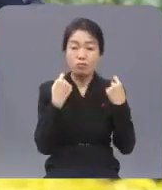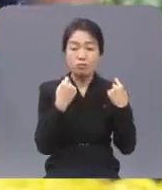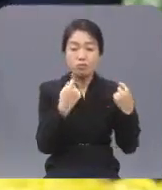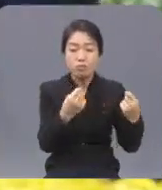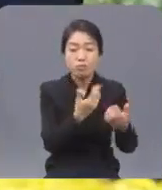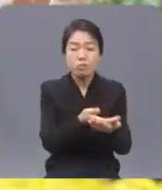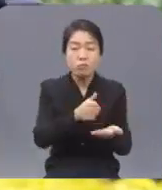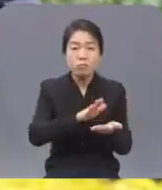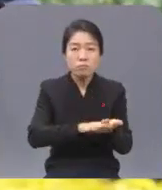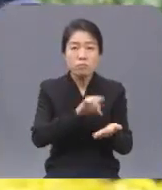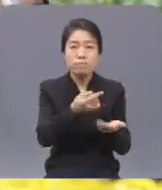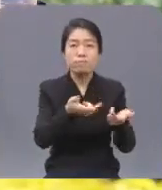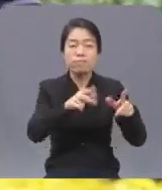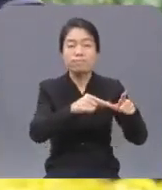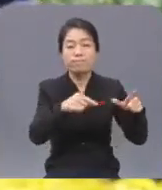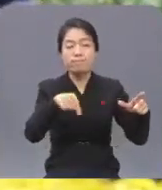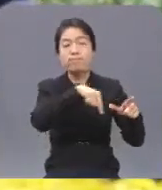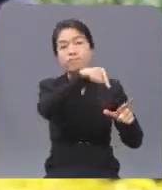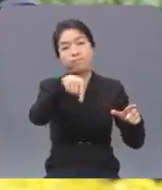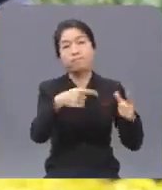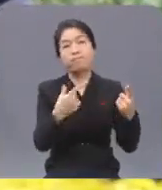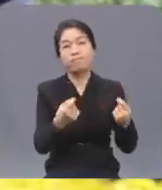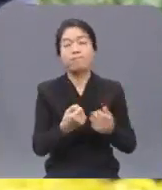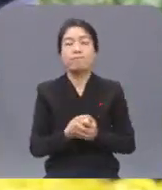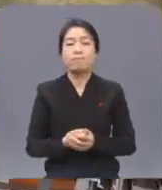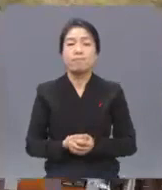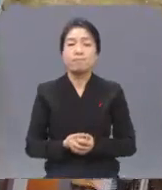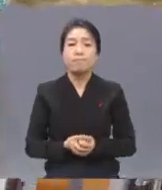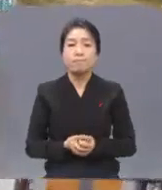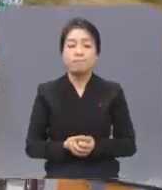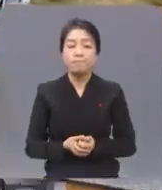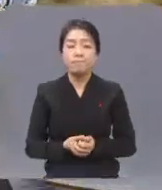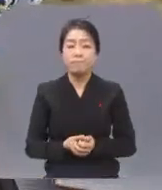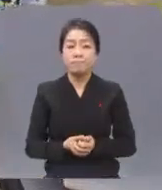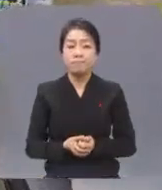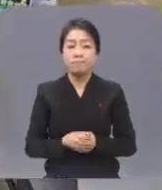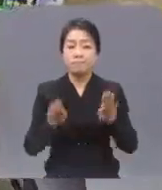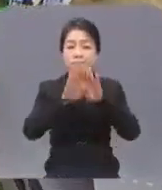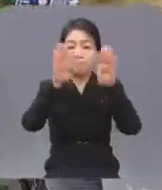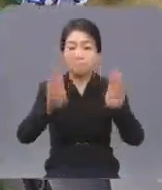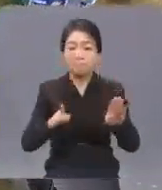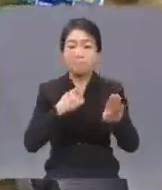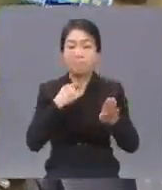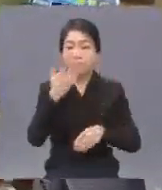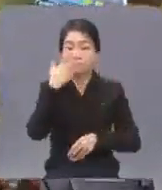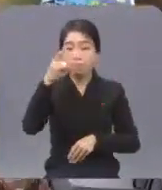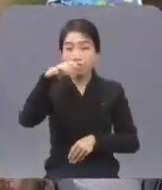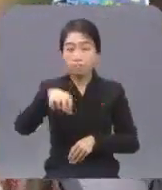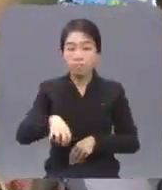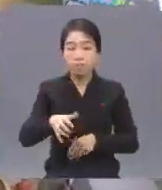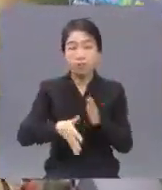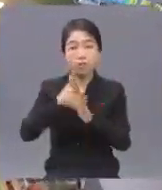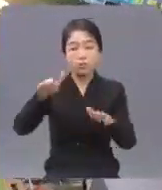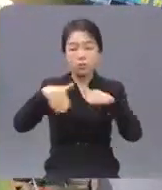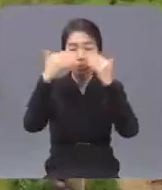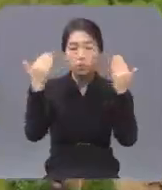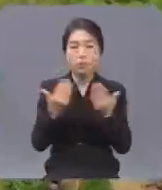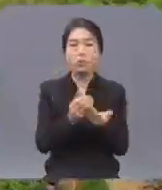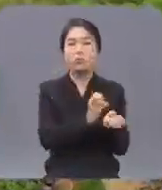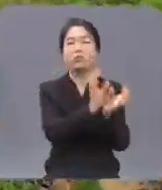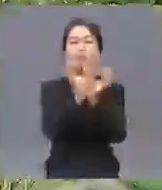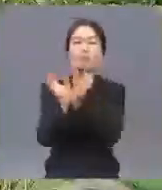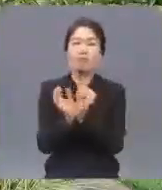유지돼서 그것이 이 공원의 한 부분이 되게 하고 있습니다. 박람회를 치른 순천은 도시 전체가